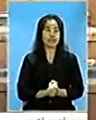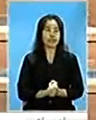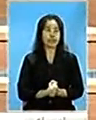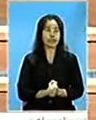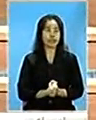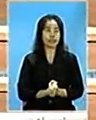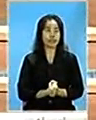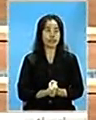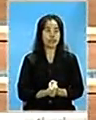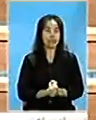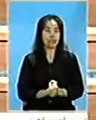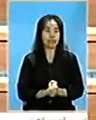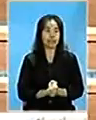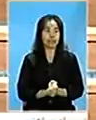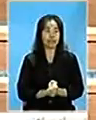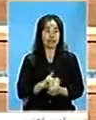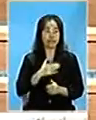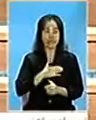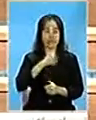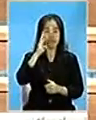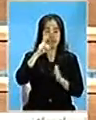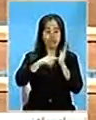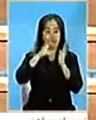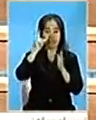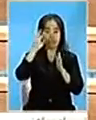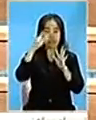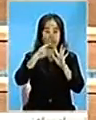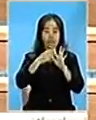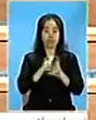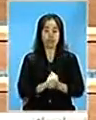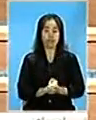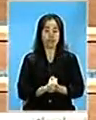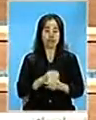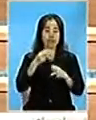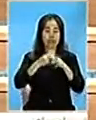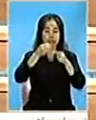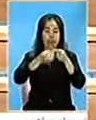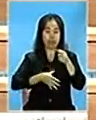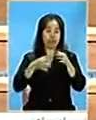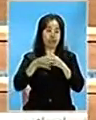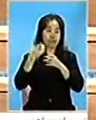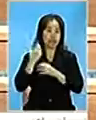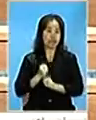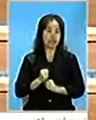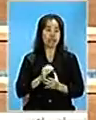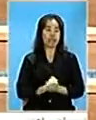ท่านประธานที่เคารพกับผมวัชระเพชรทองบัญชีรายชื่อประชาธิปัตย์ท่านประธานครับ